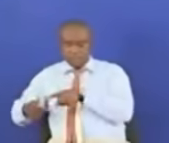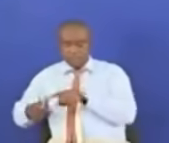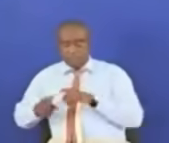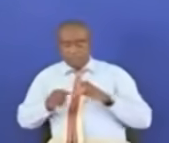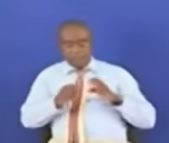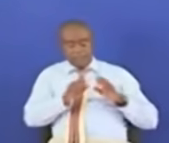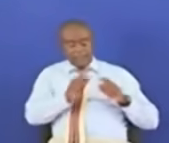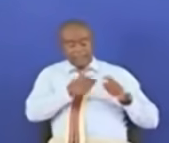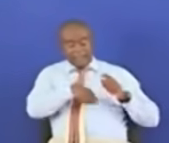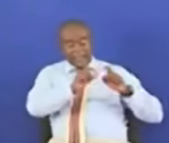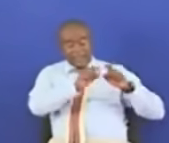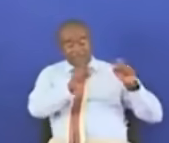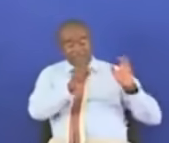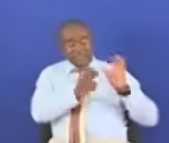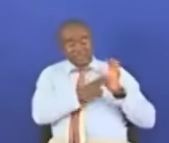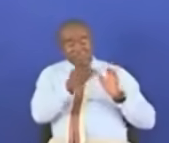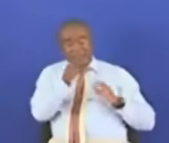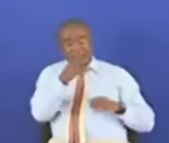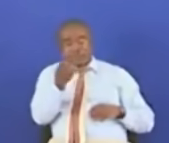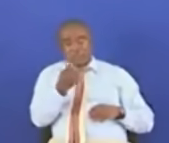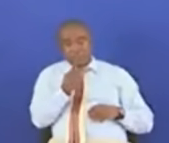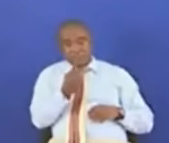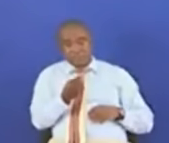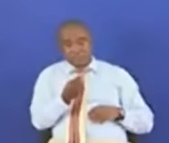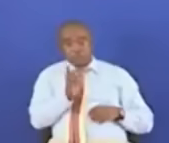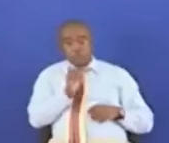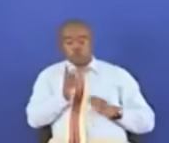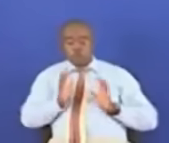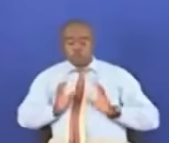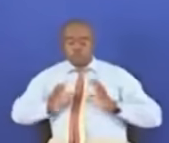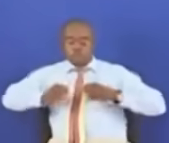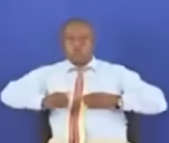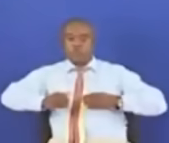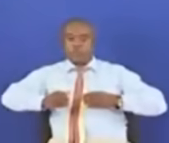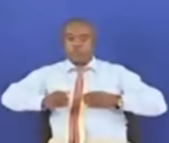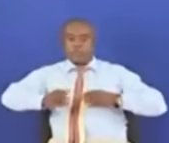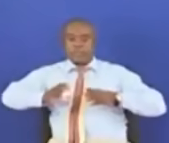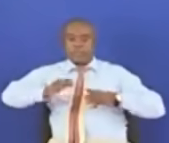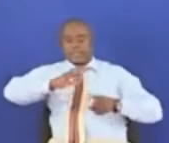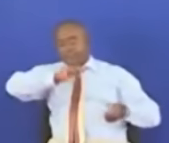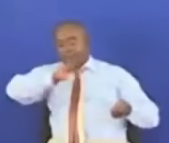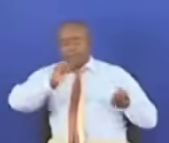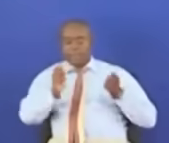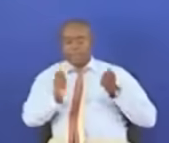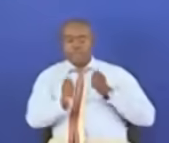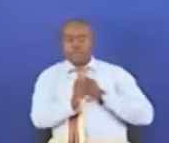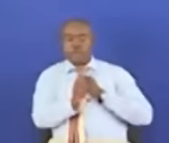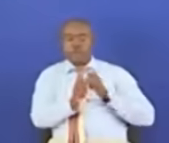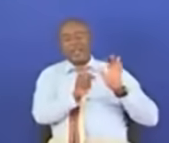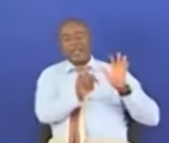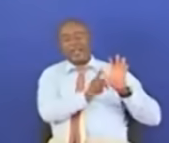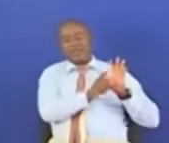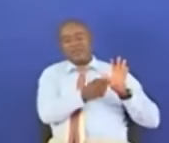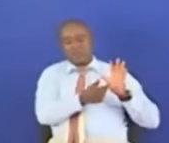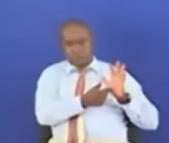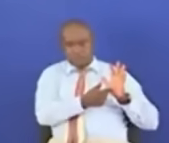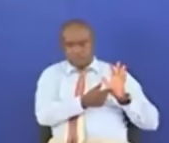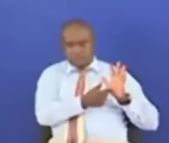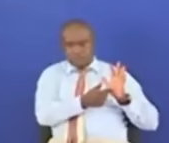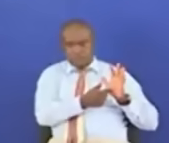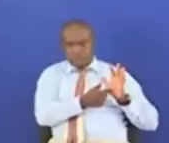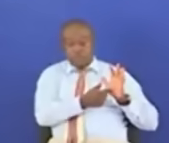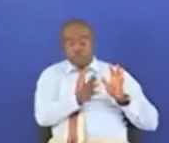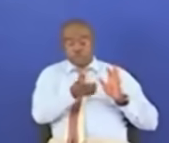ya 74.1 imesema tu kutakuwa na tume ya mabadiliko ya katiba. Nataka kusema nini? Kuongeza maneno